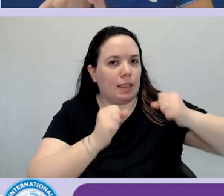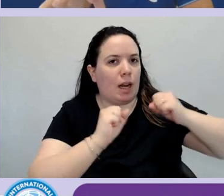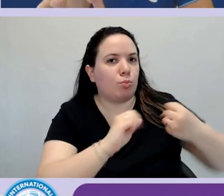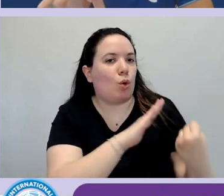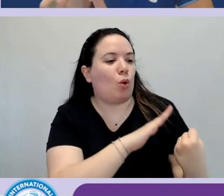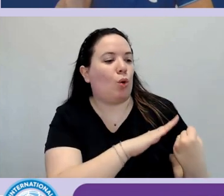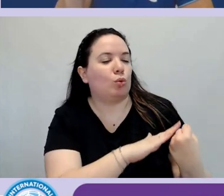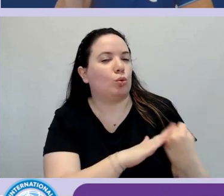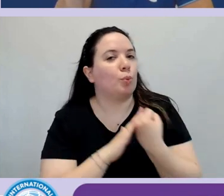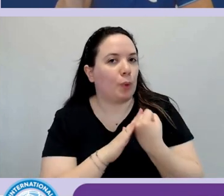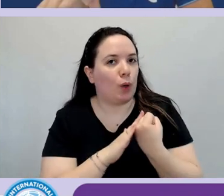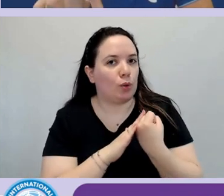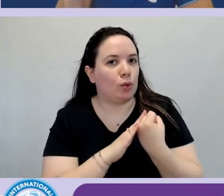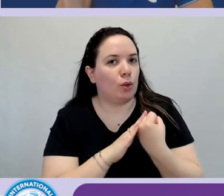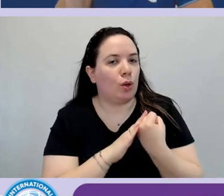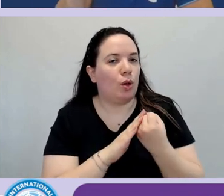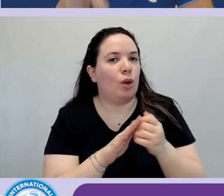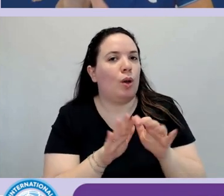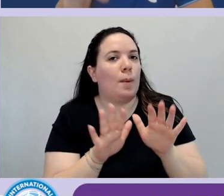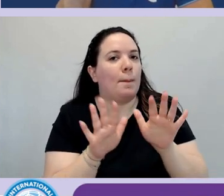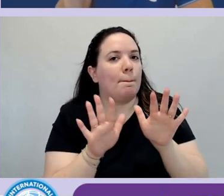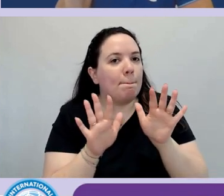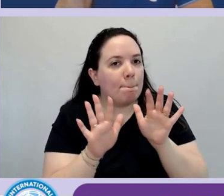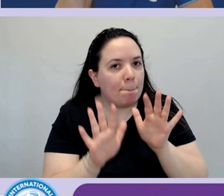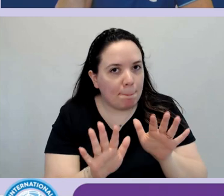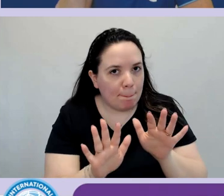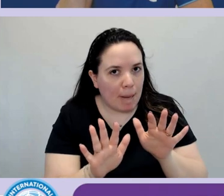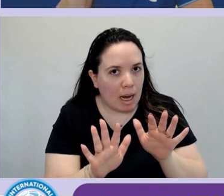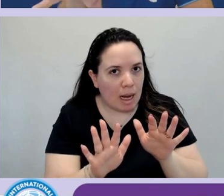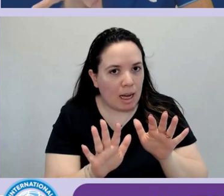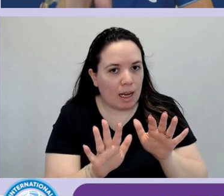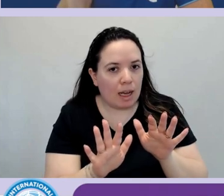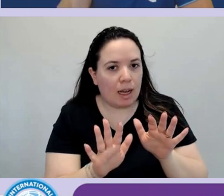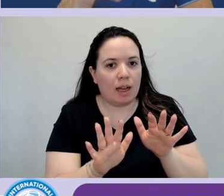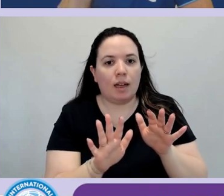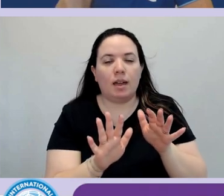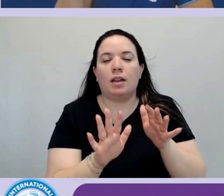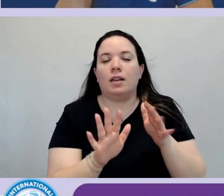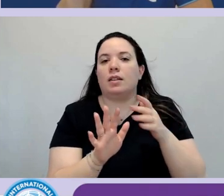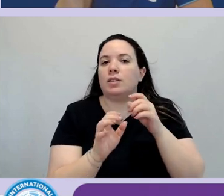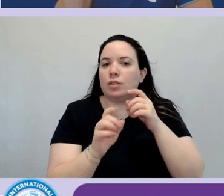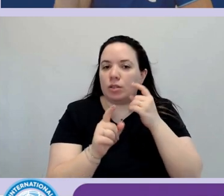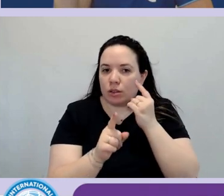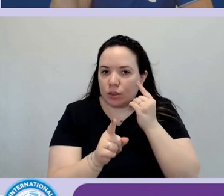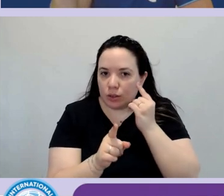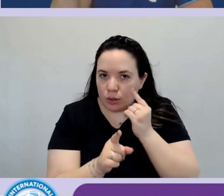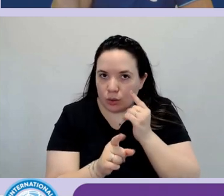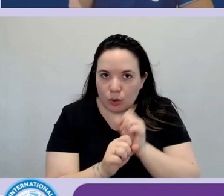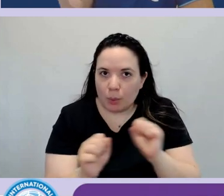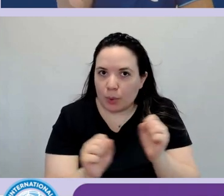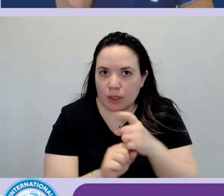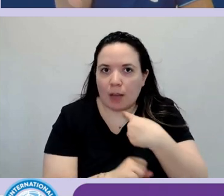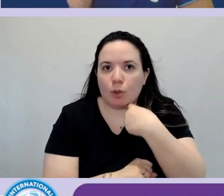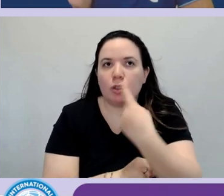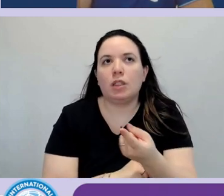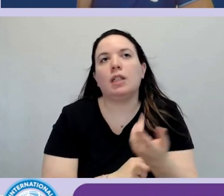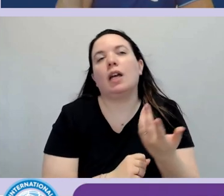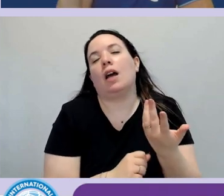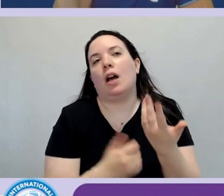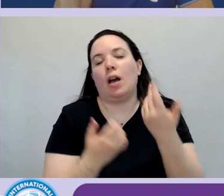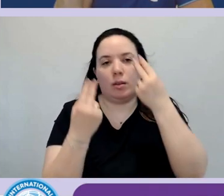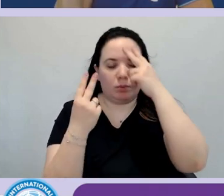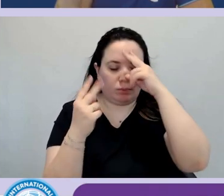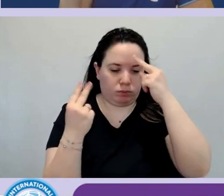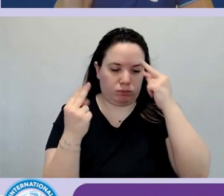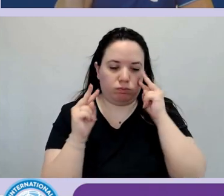D'Ausilio Ma in alcune cose non dobbiamo dire non ci pensiamo più tanto prima o poi ci penserà la macchina perché